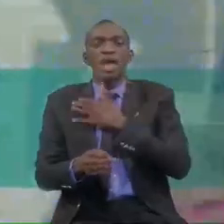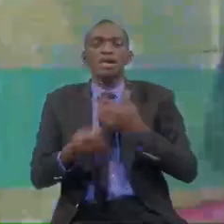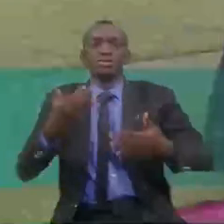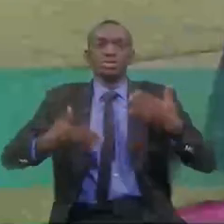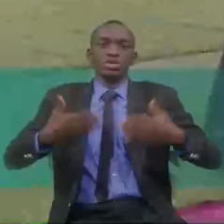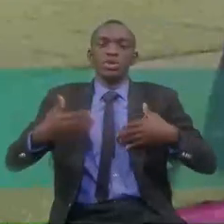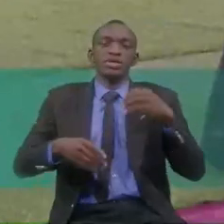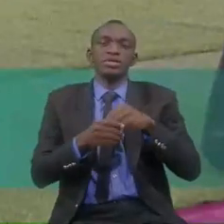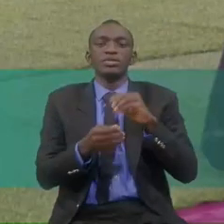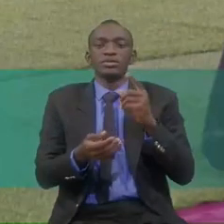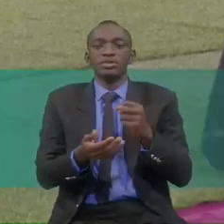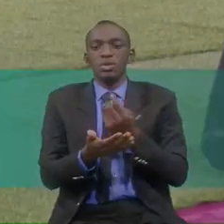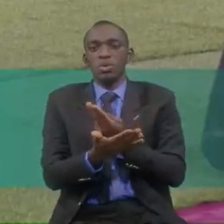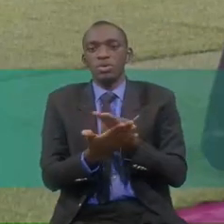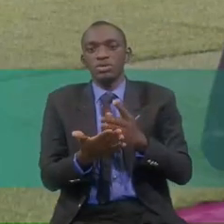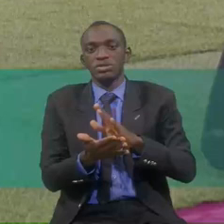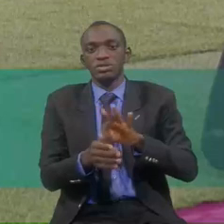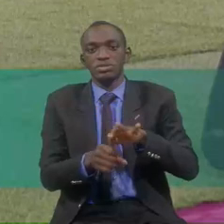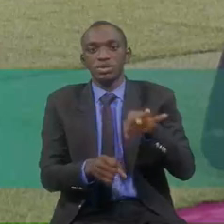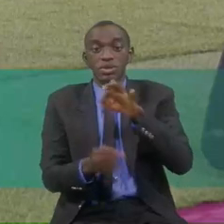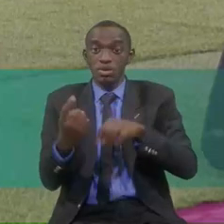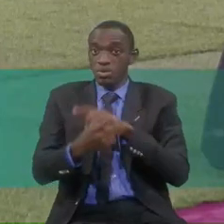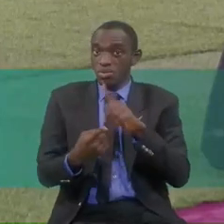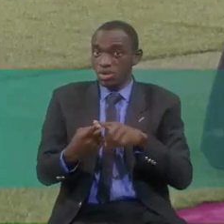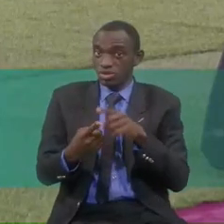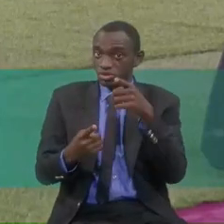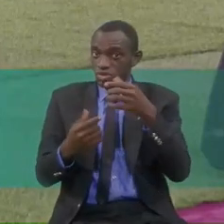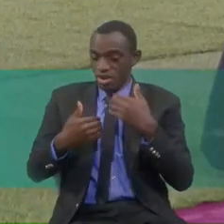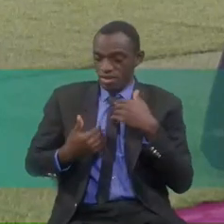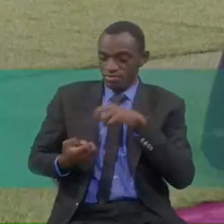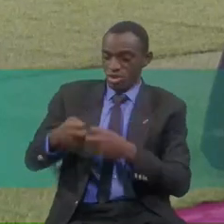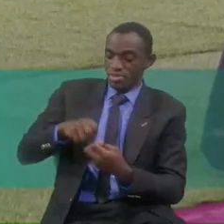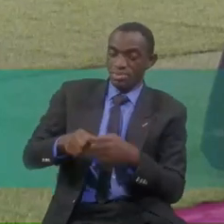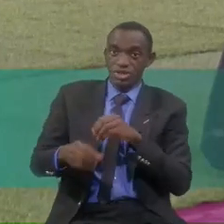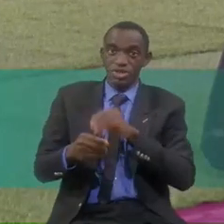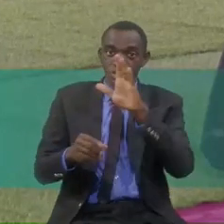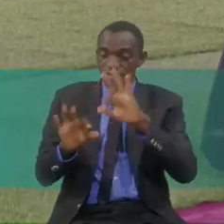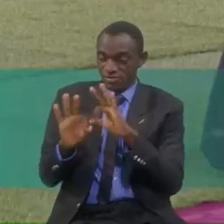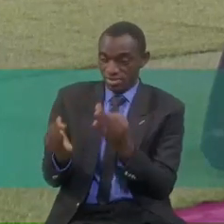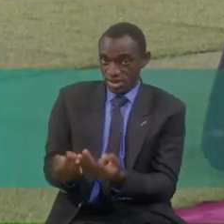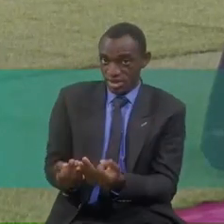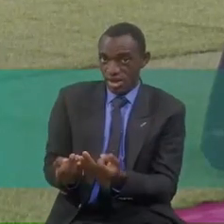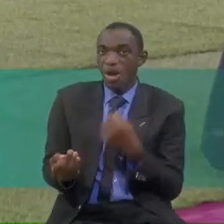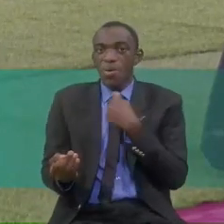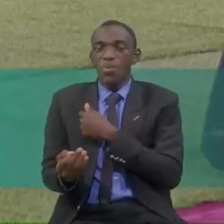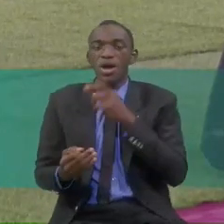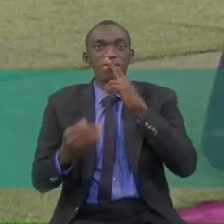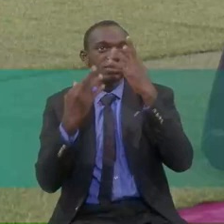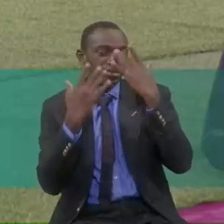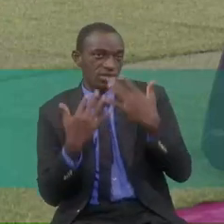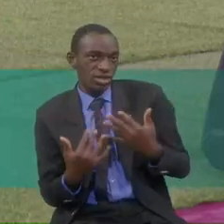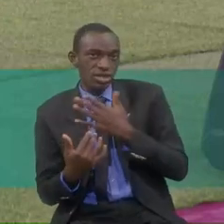le Saint-Esprit. Lorsque vous avez un problème dans la famille, on est attristé, on est